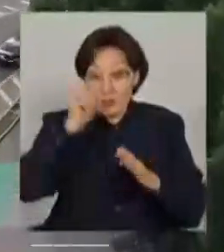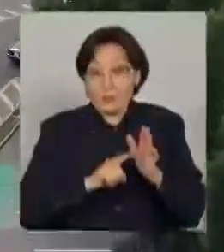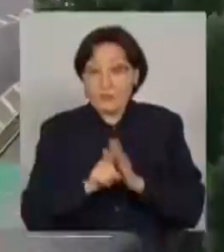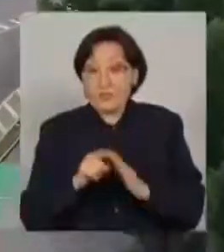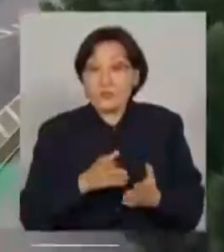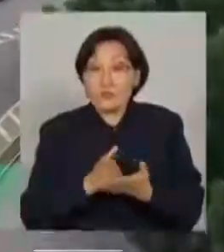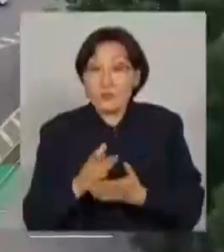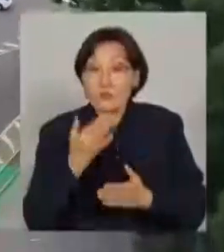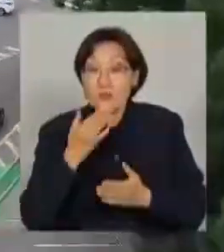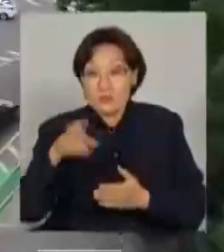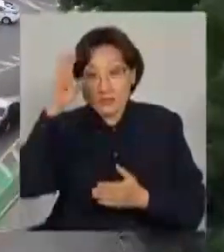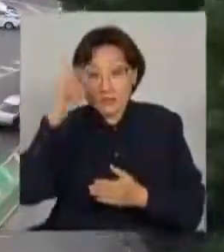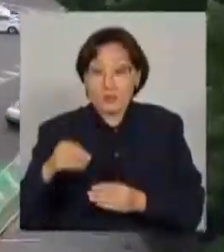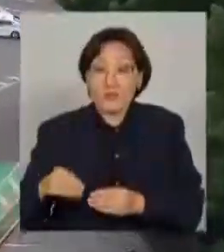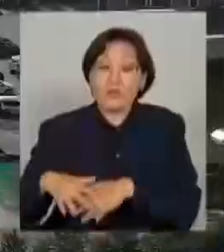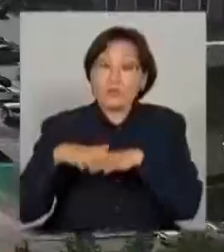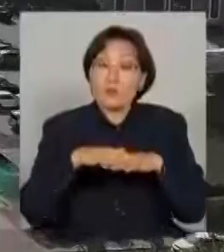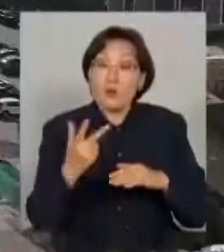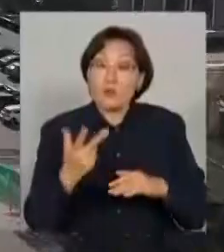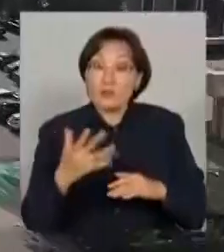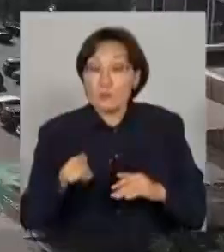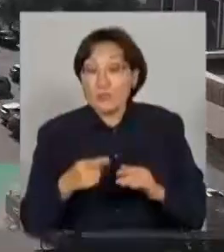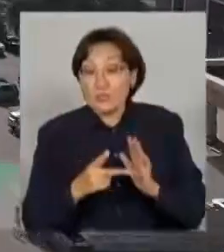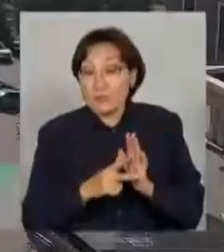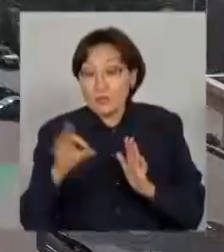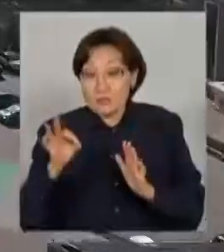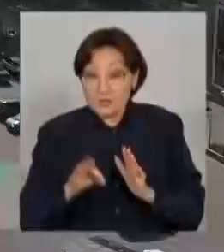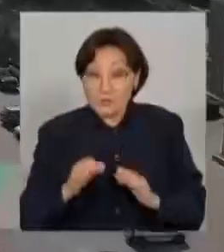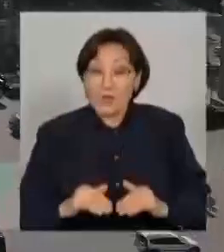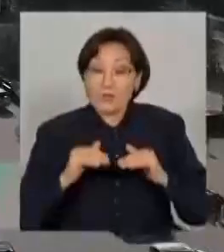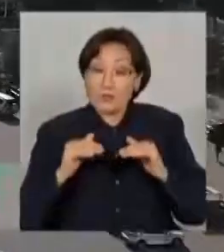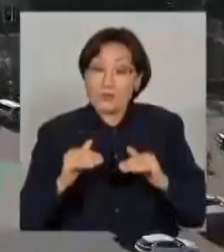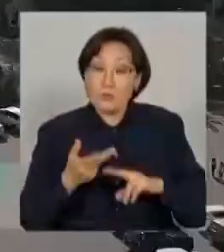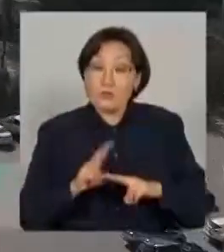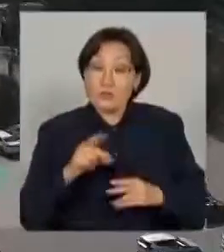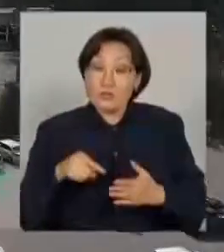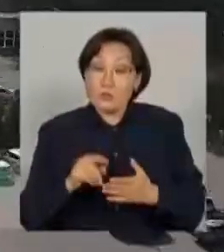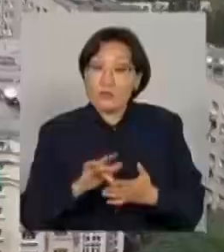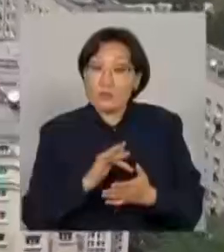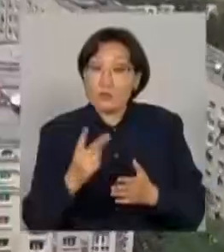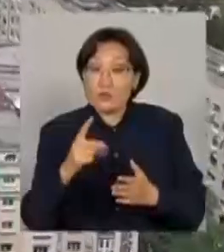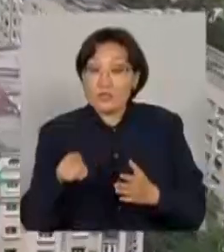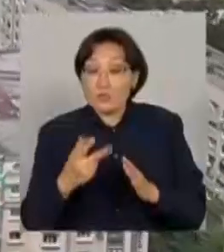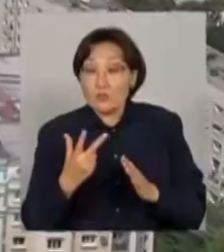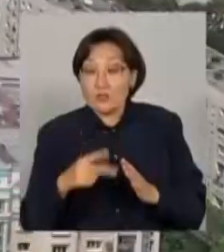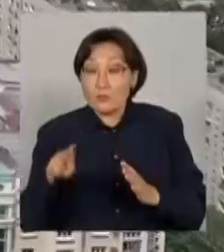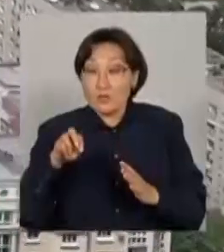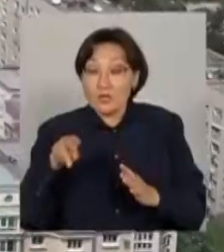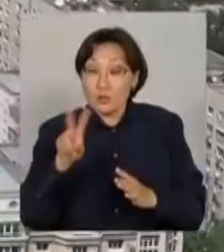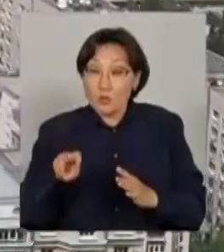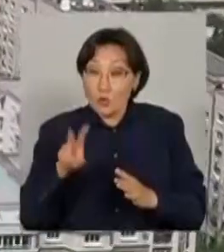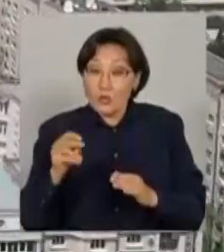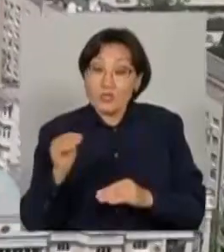бері тікелей шетелдік инвестициялар ағыны 35,8% артыпты. Бұл шаһар бюджетін 2,3 миллиард